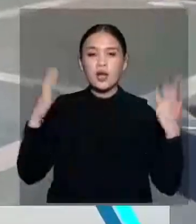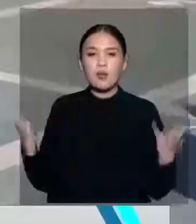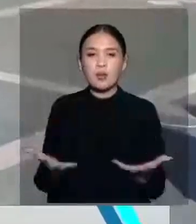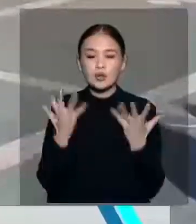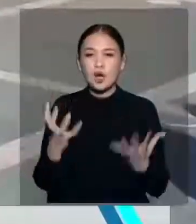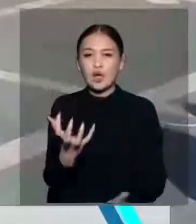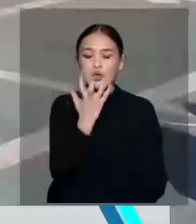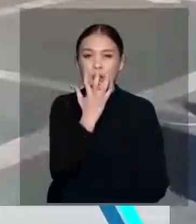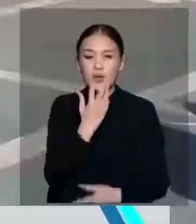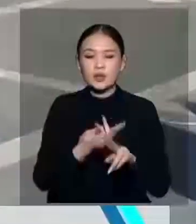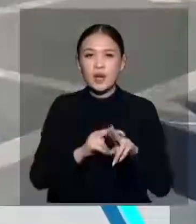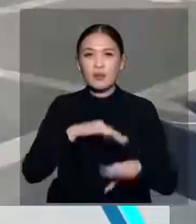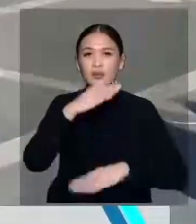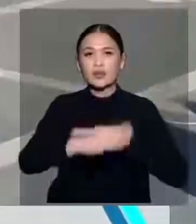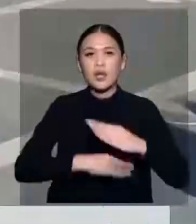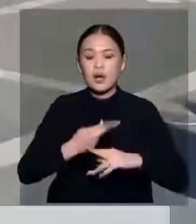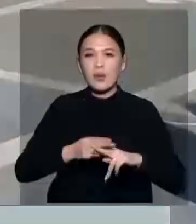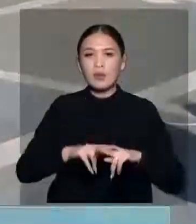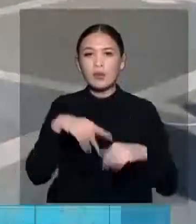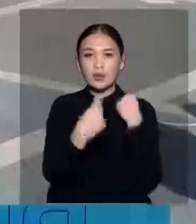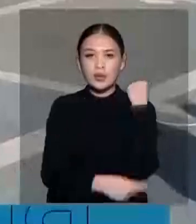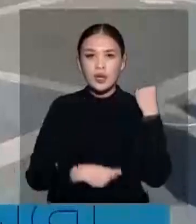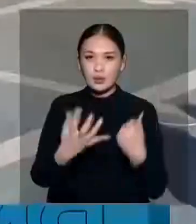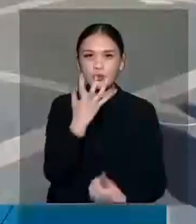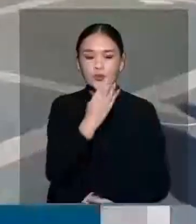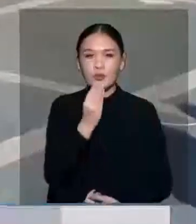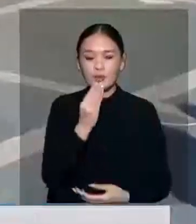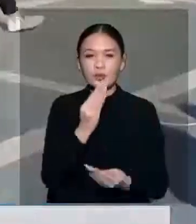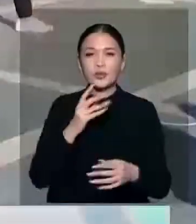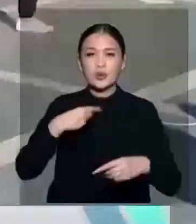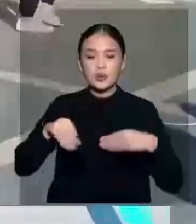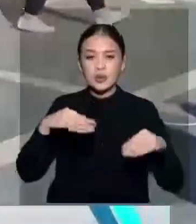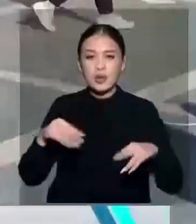обогреватели деревязочный материал продукты питания